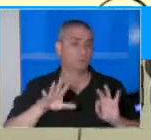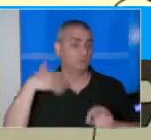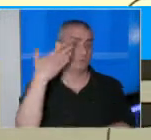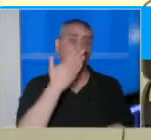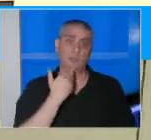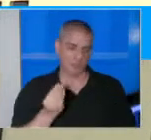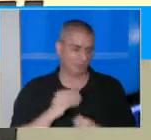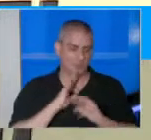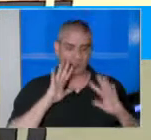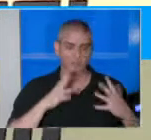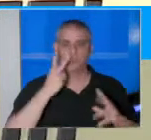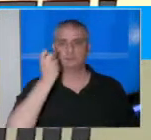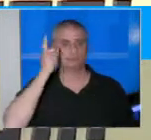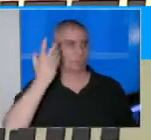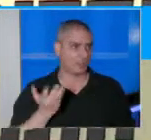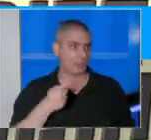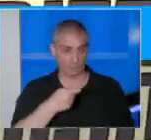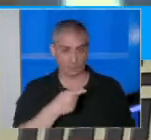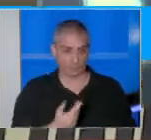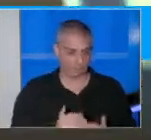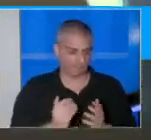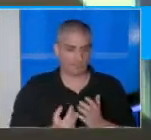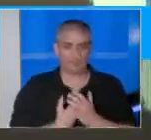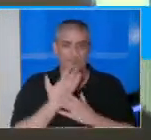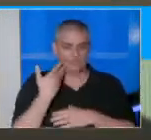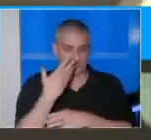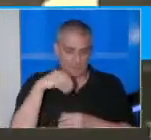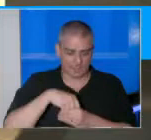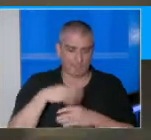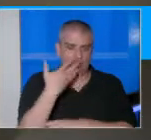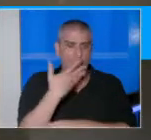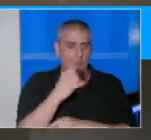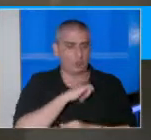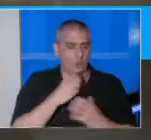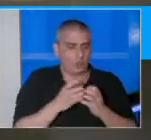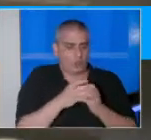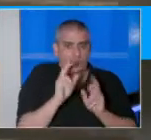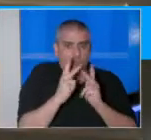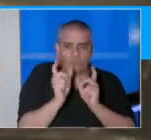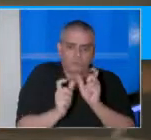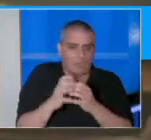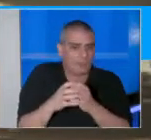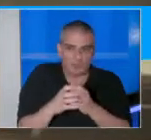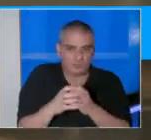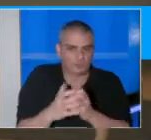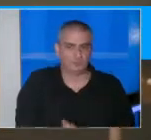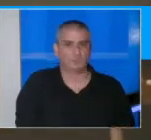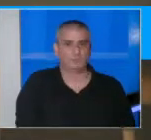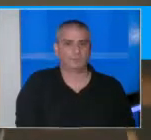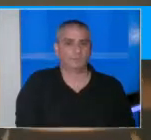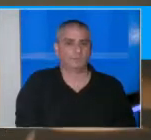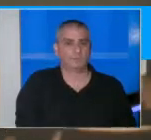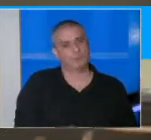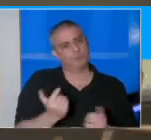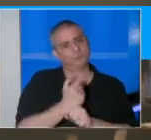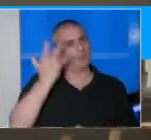במדינת ישראל בעוד 10 או 20 שנה. כשאתה מגדל כאן מדינה בתוך מדינה, ואוטונומיה של קבוצת אוכלוסייה שעושה